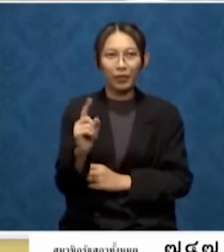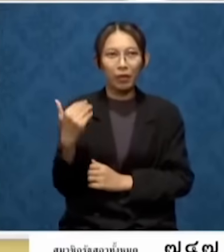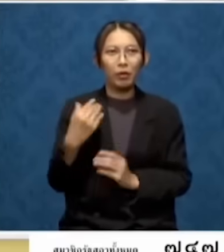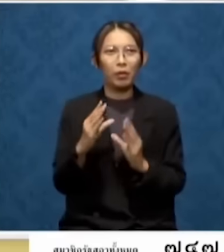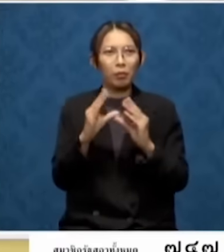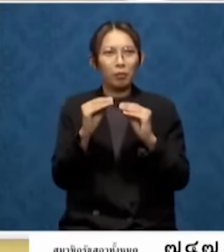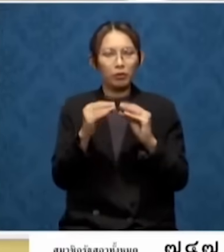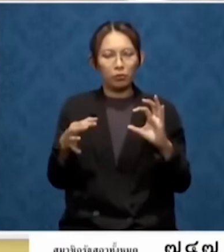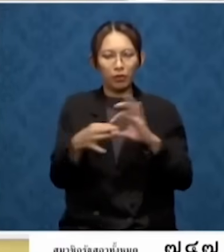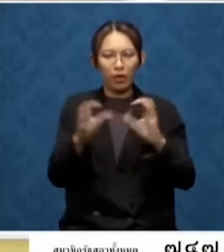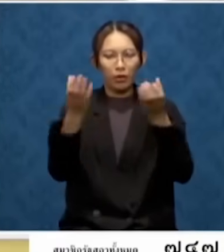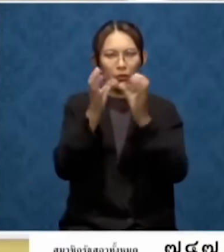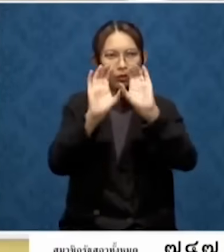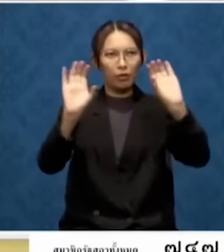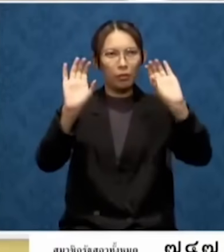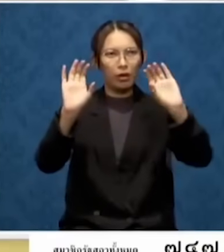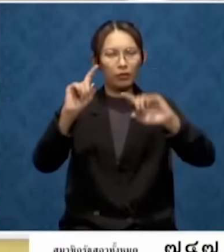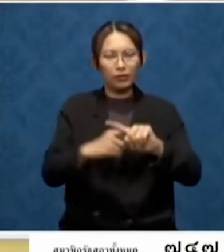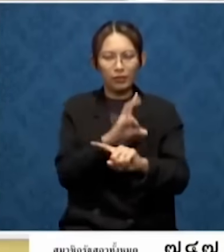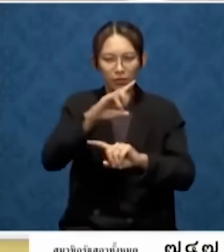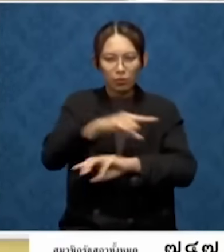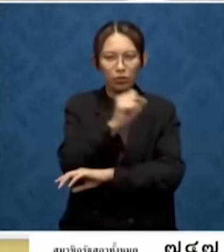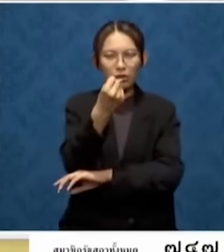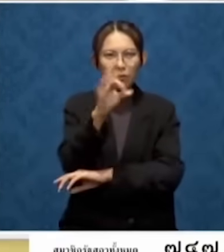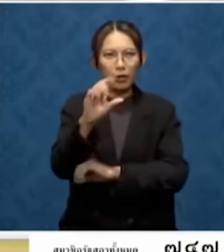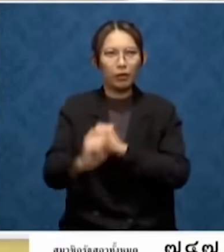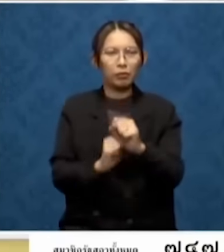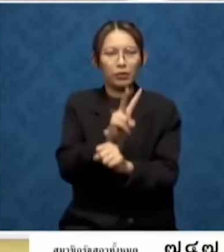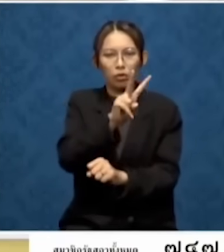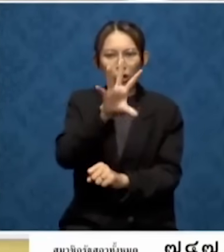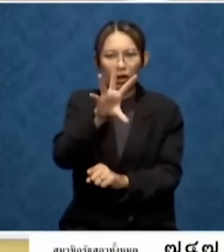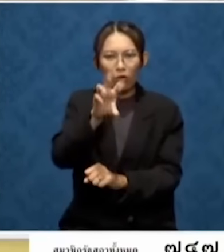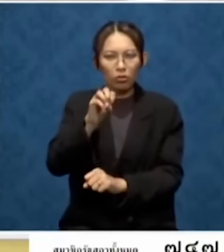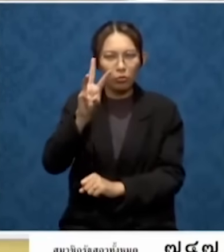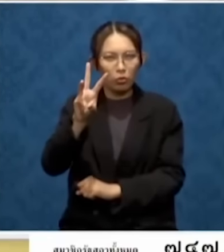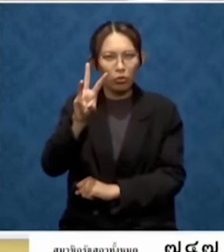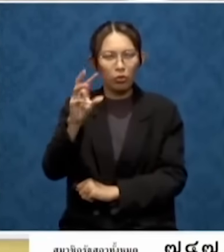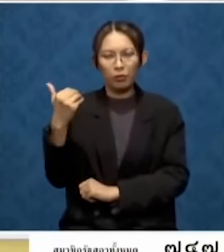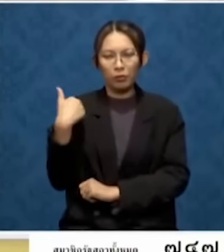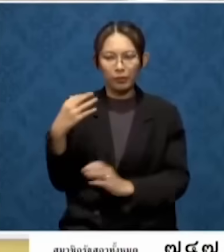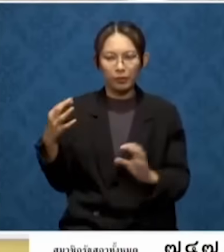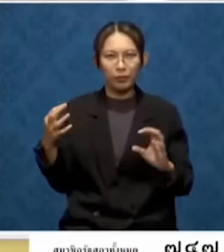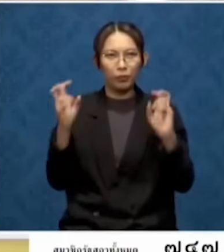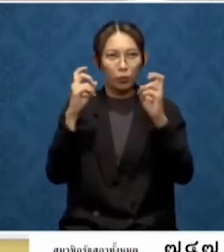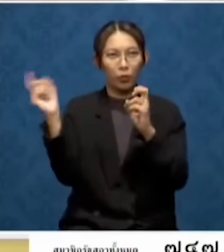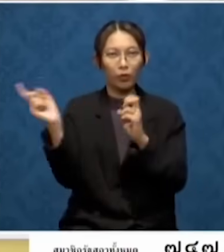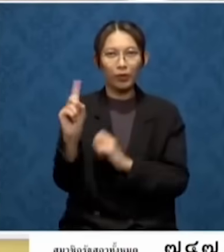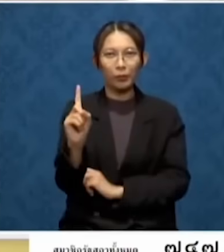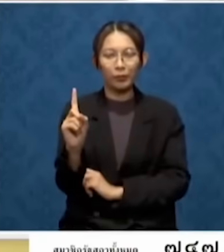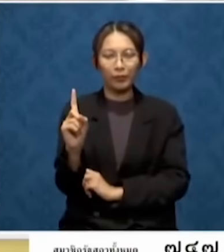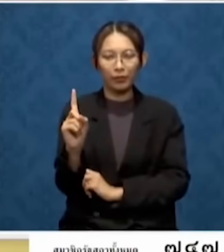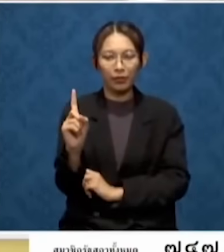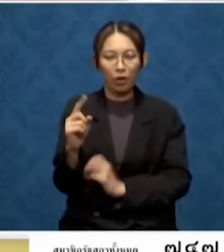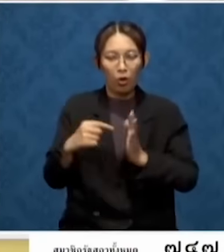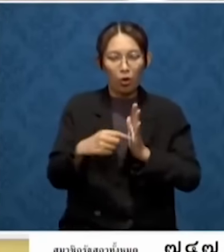มวิปรัฐบาลเมื่อวันที่18กรกฎาคม2566นั่นก็คือมีบอกว่านะครับก่อน